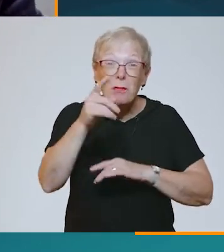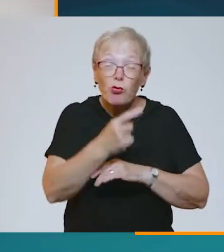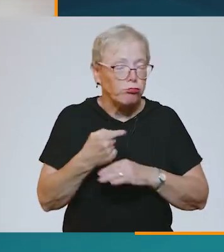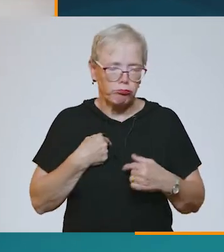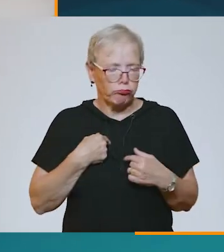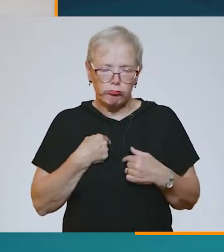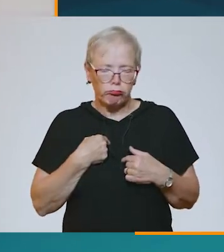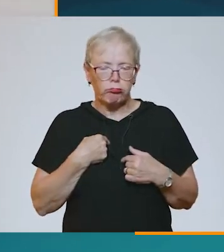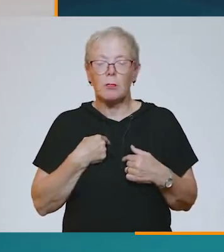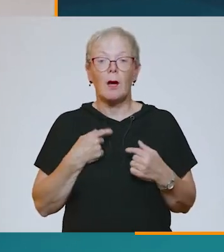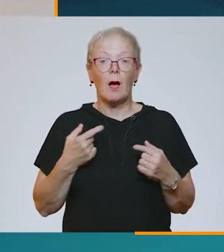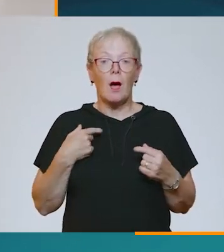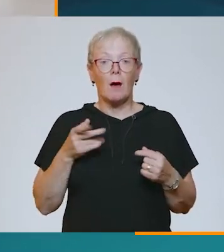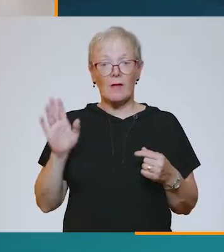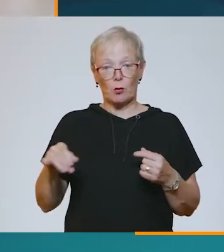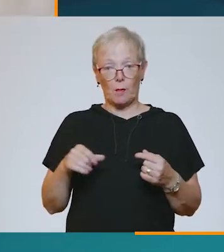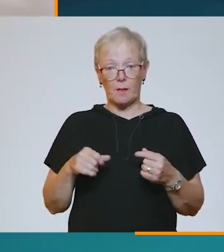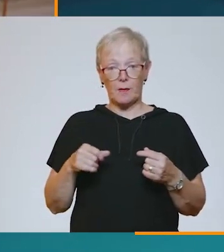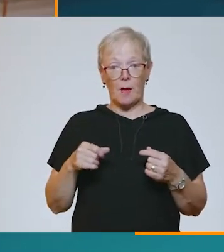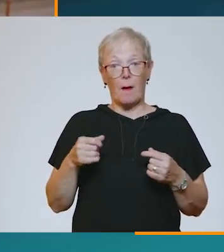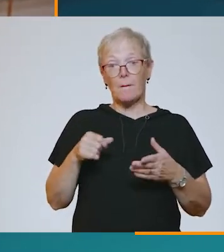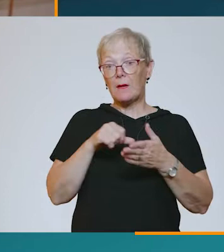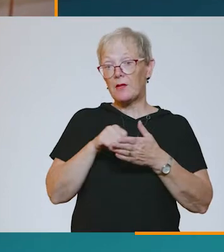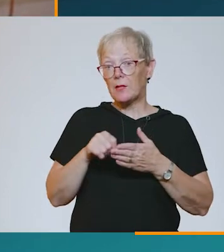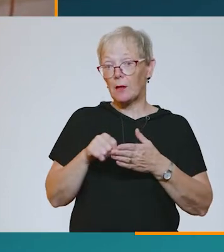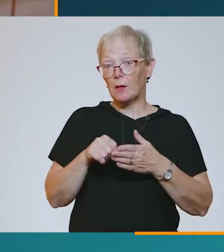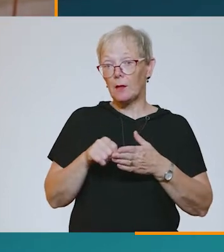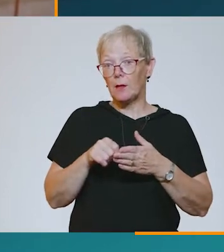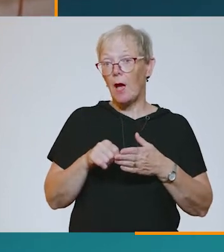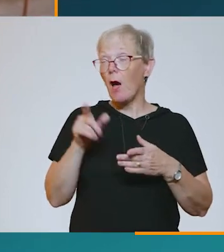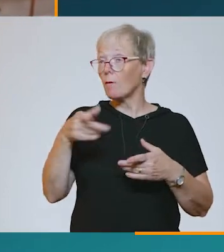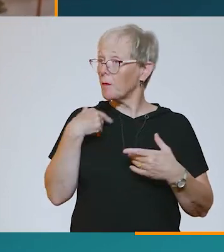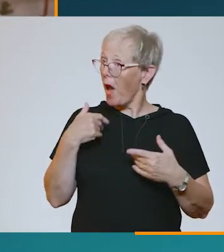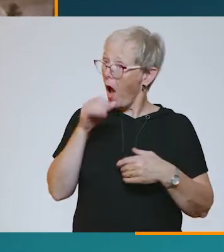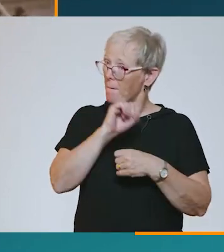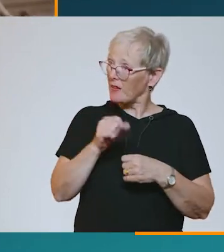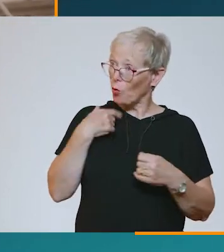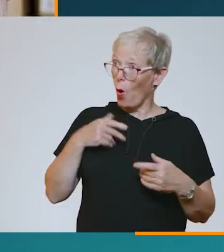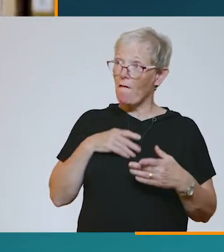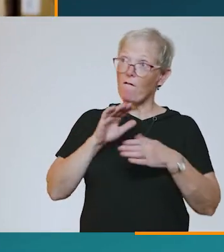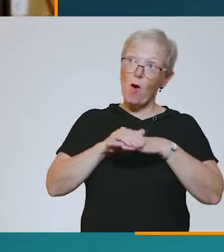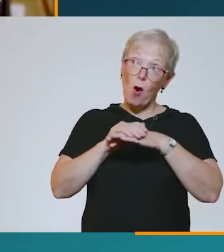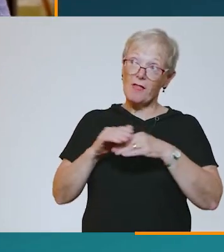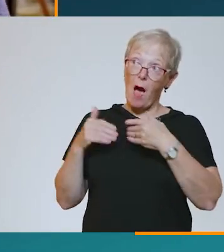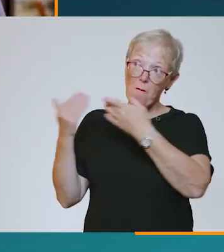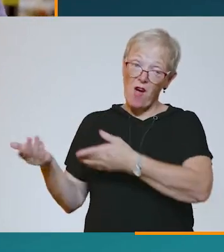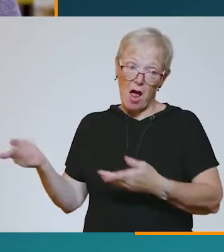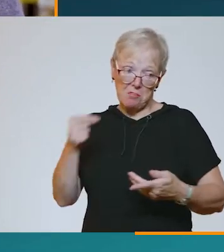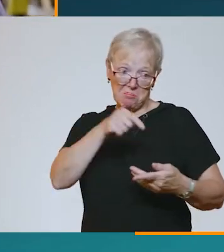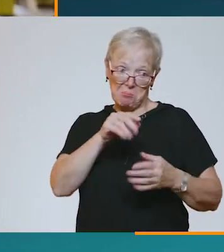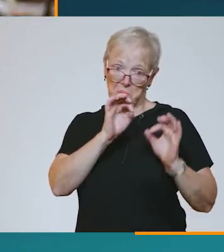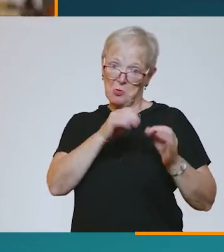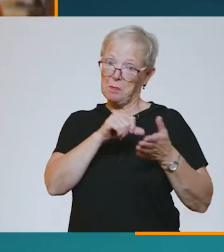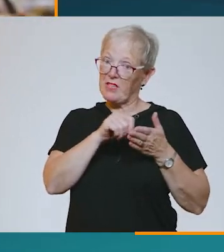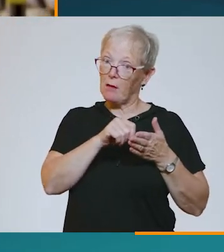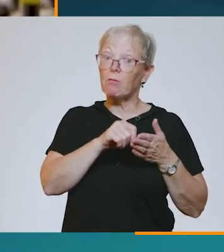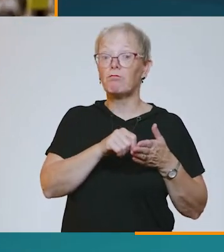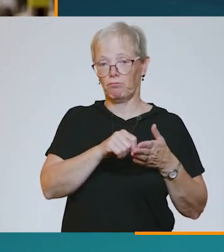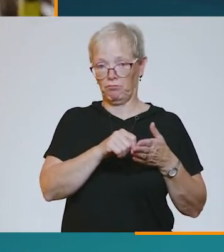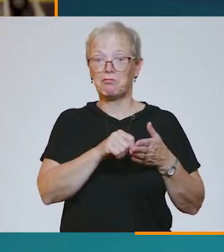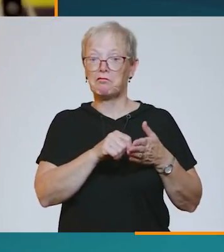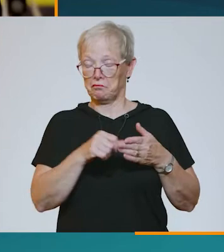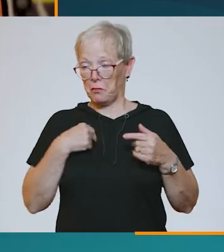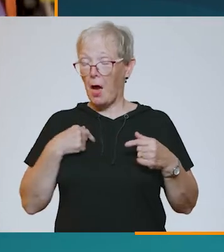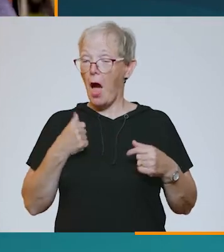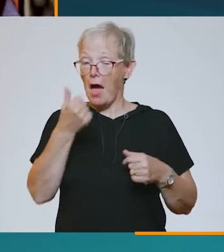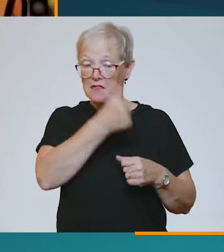Nein. Würdest du die Arbeit und die Bezahlung bei Amazon deinen Freunden empfehlen? Ja. Ich habe, nachdem ich ein Jahr hier gearbeitet habe, habe ich meine Mutter mit